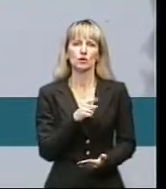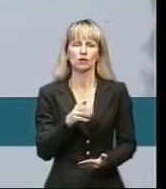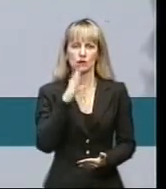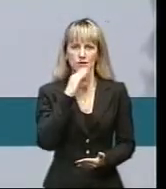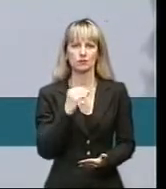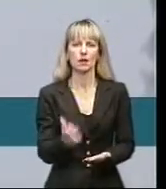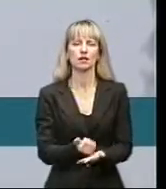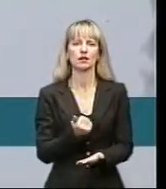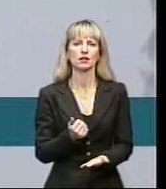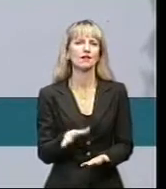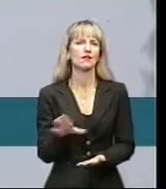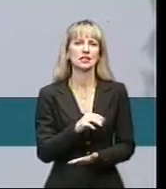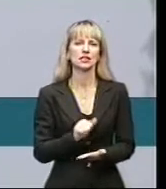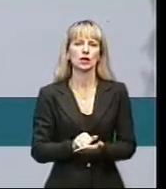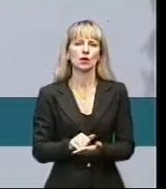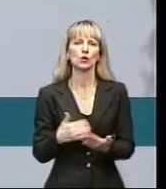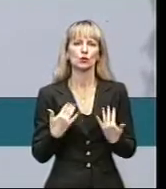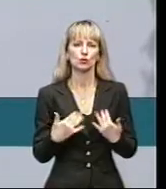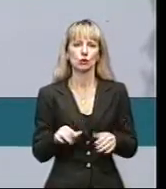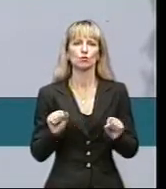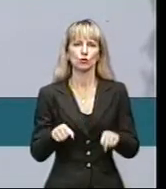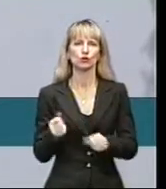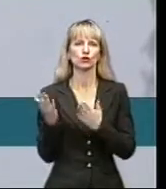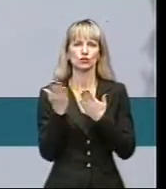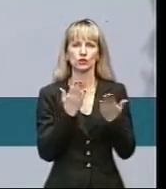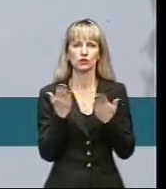Знайде. Всі документи вже тепер можна читати,